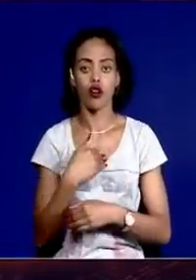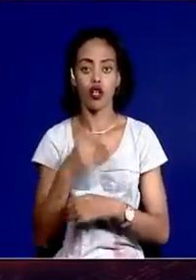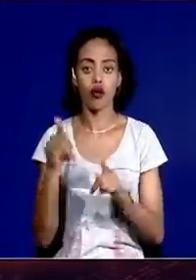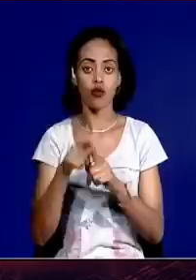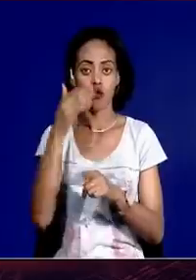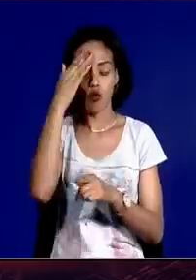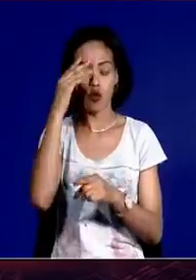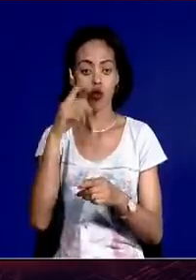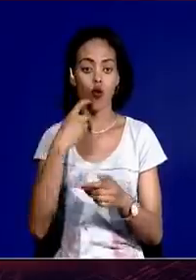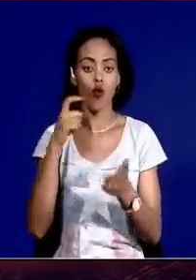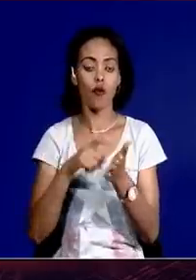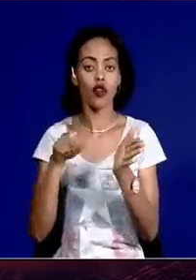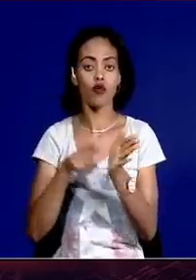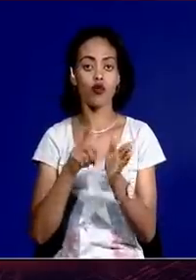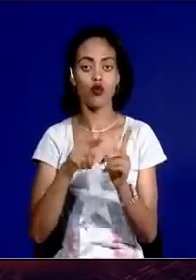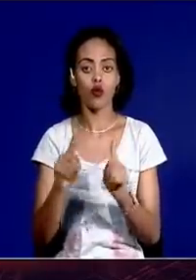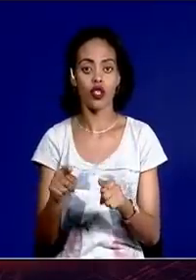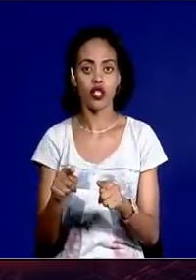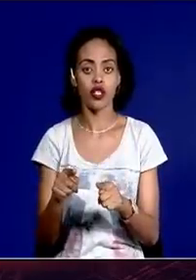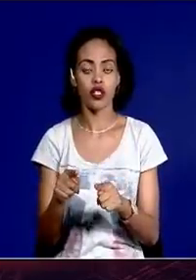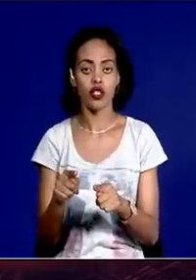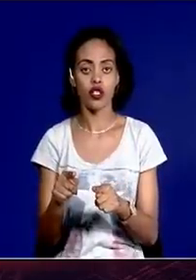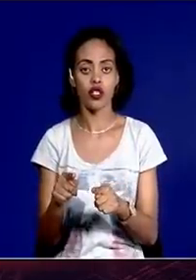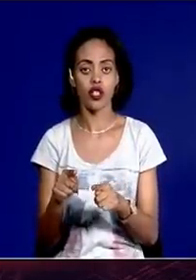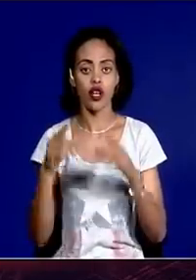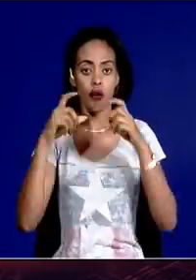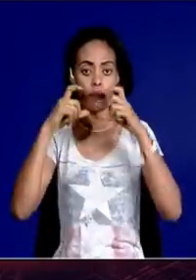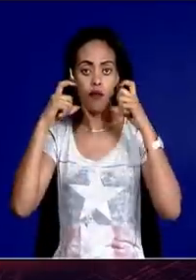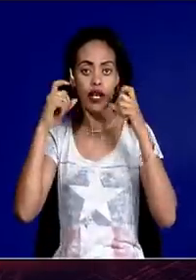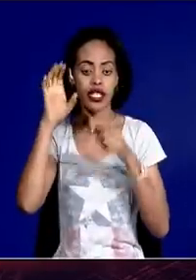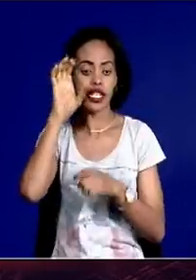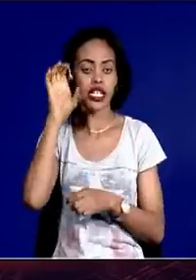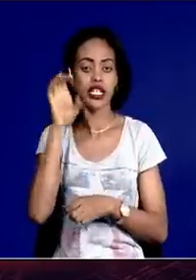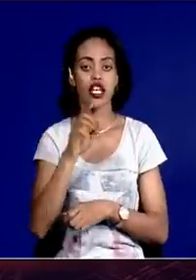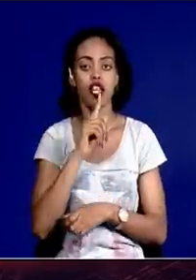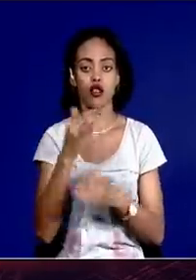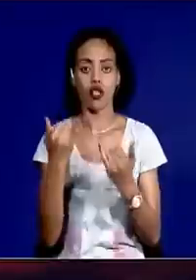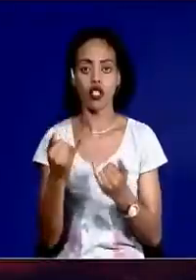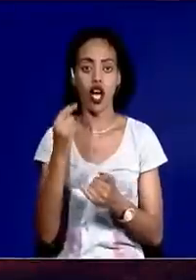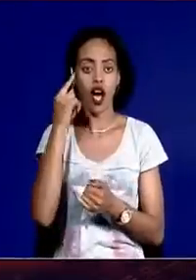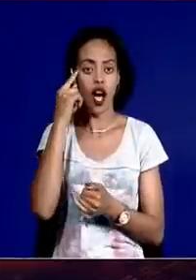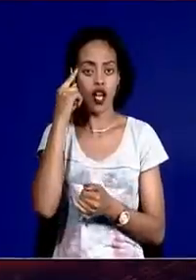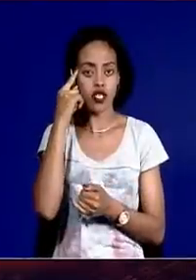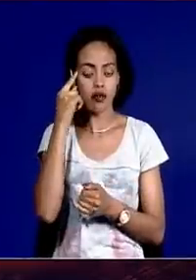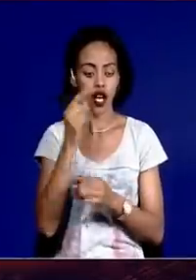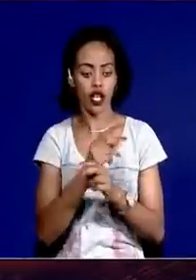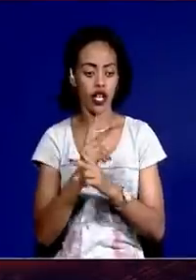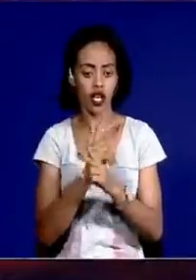كمان بوستون زراريو ماسك قدنا نيو إيه بذل عزي حاسيبكا كنكالا خالي لنا